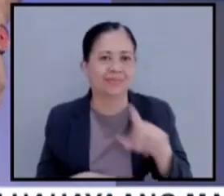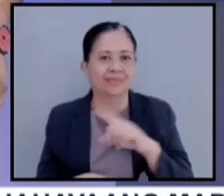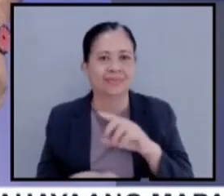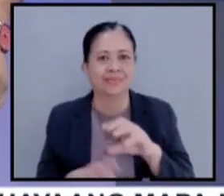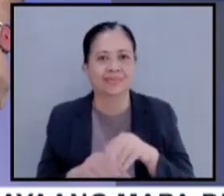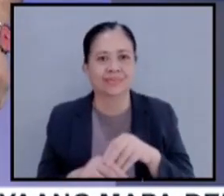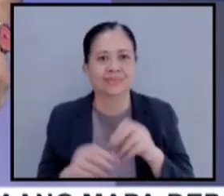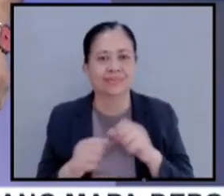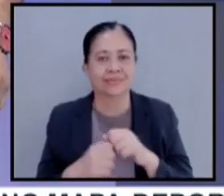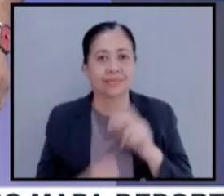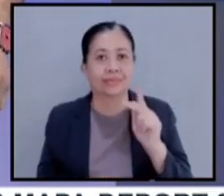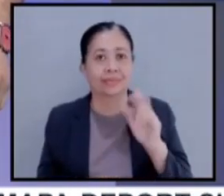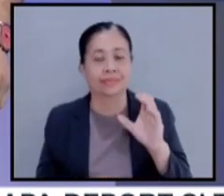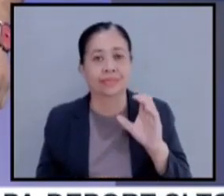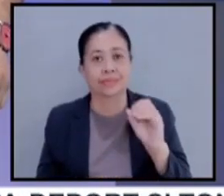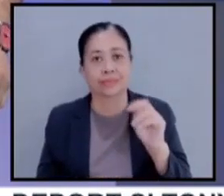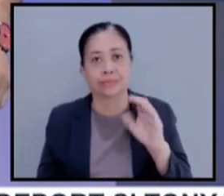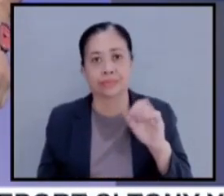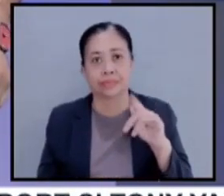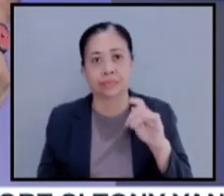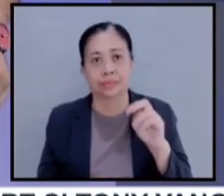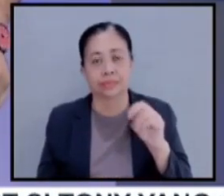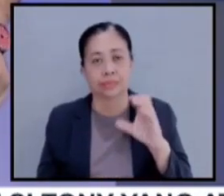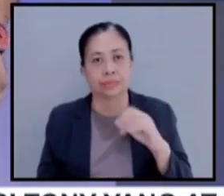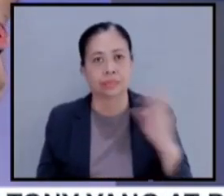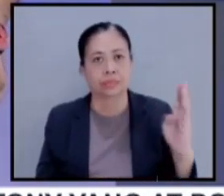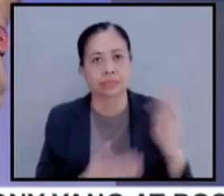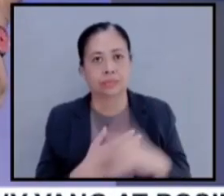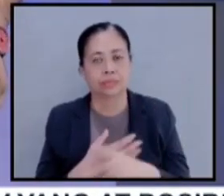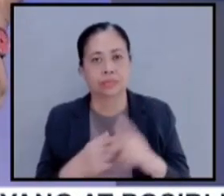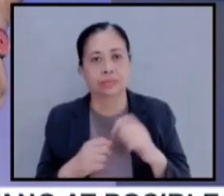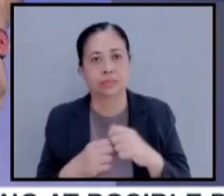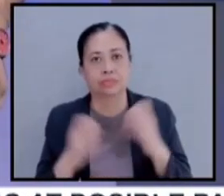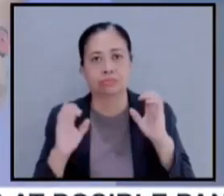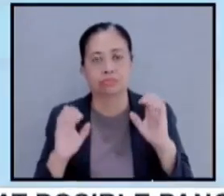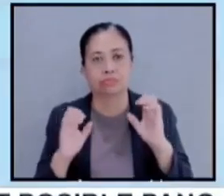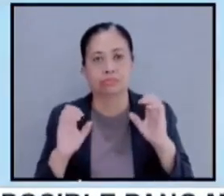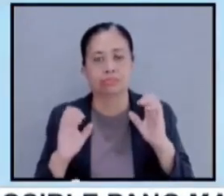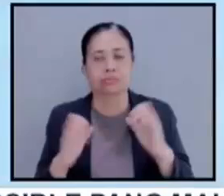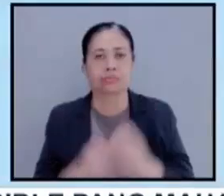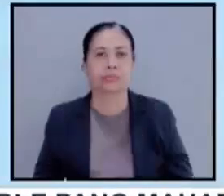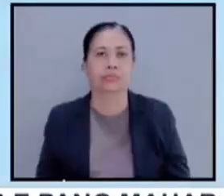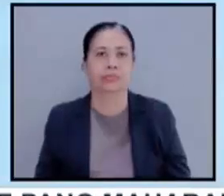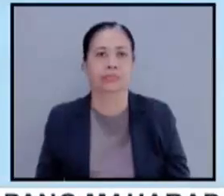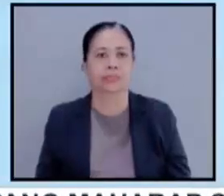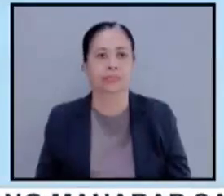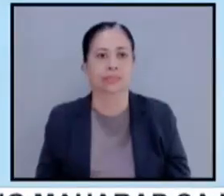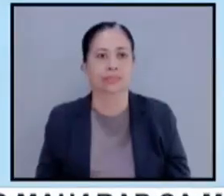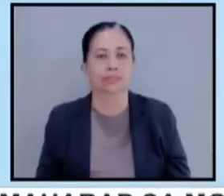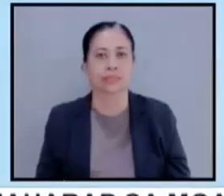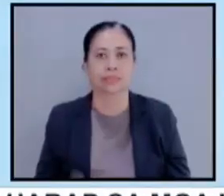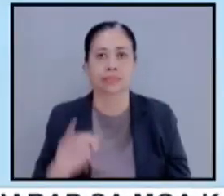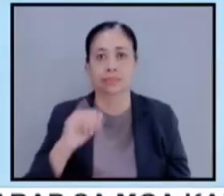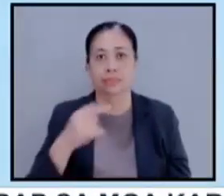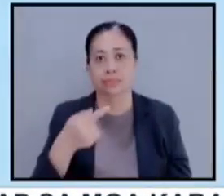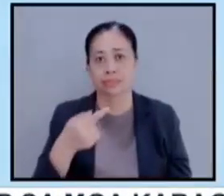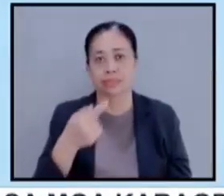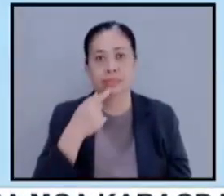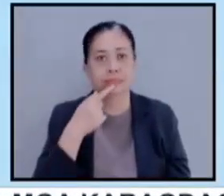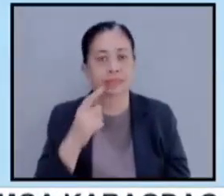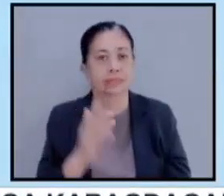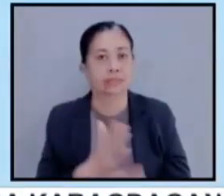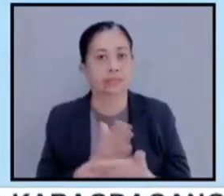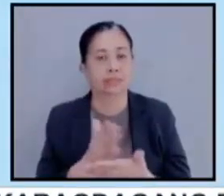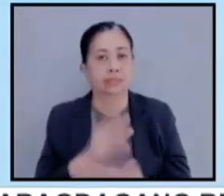Kay si Concepcion, ibinahagi ang pagbabalik sa kanyang fitness routine. Sa kanyang IG account ay binahagi ni Casey